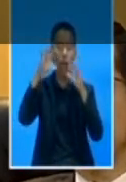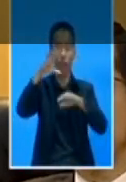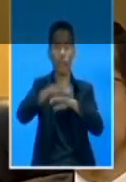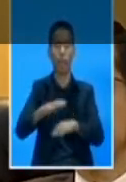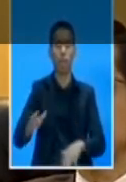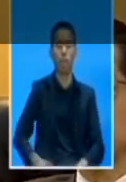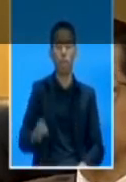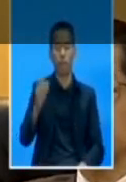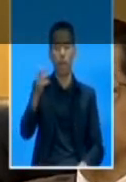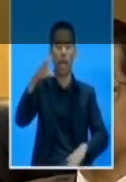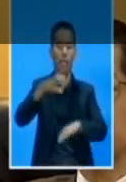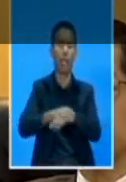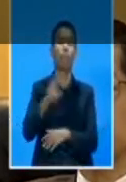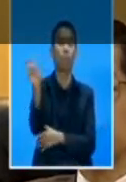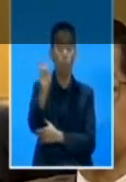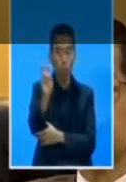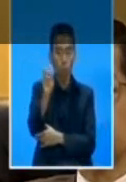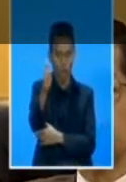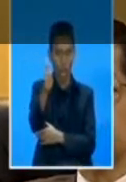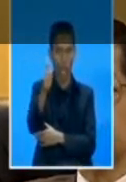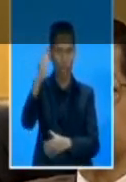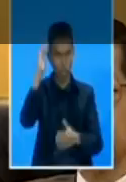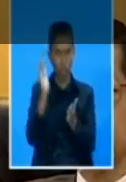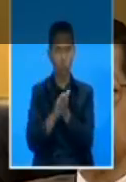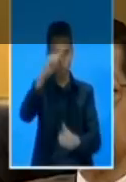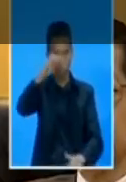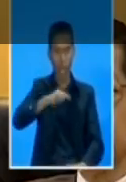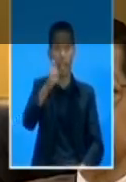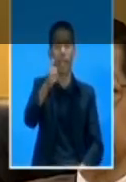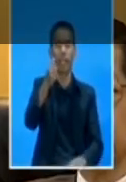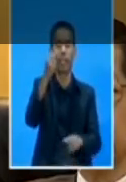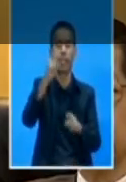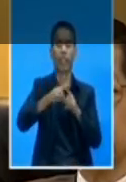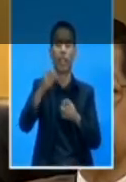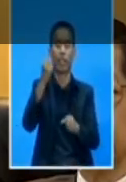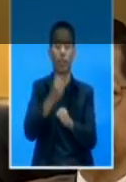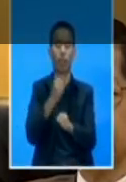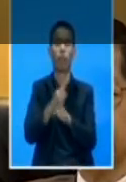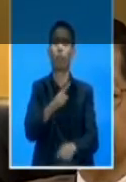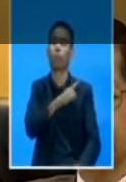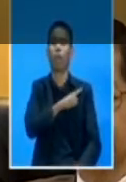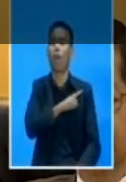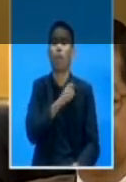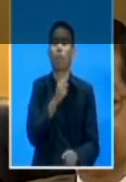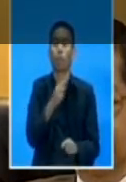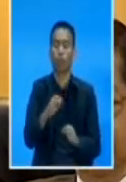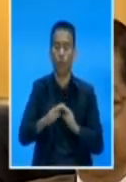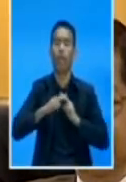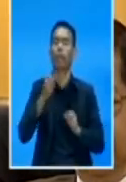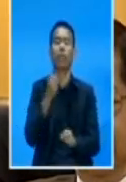ก็ได้ทำได้ทุกเรื่องจะยกเว้นงานในหน้าที่บอกไม่ทราบ